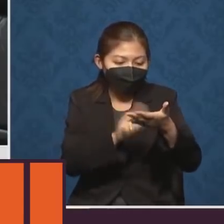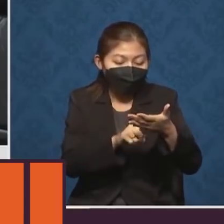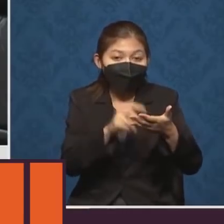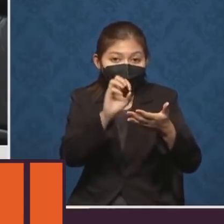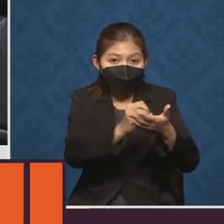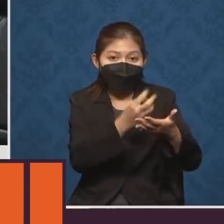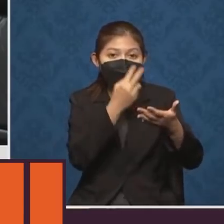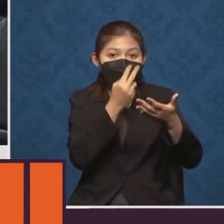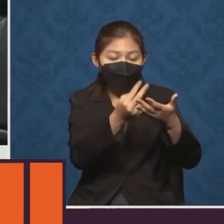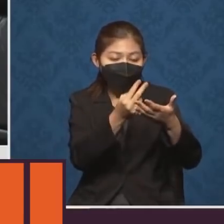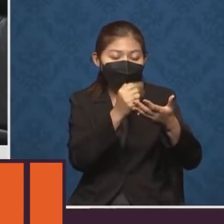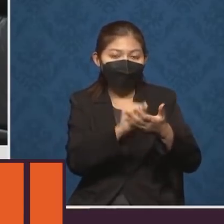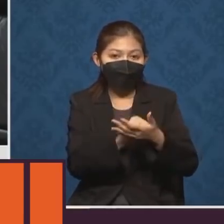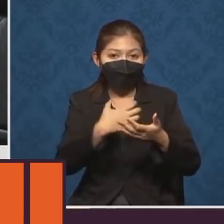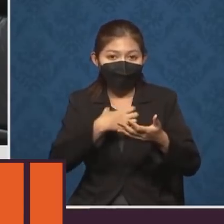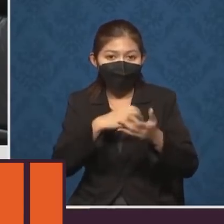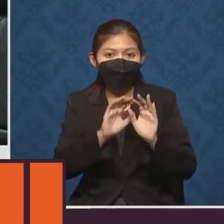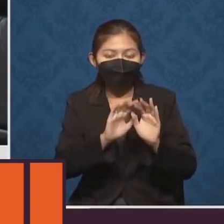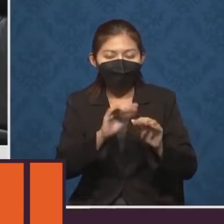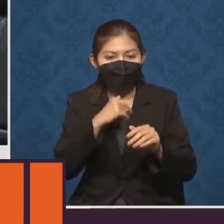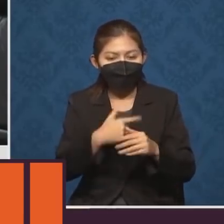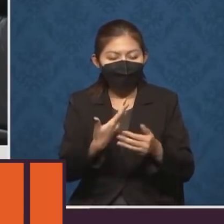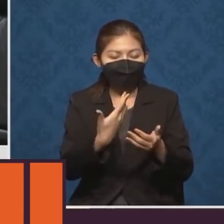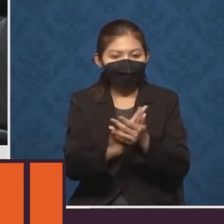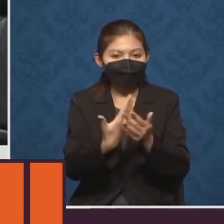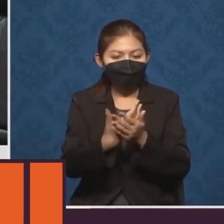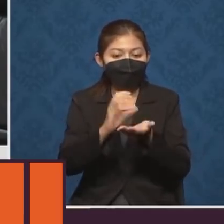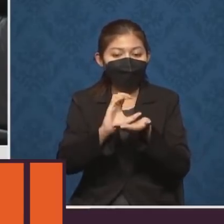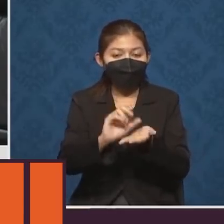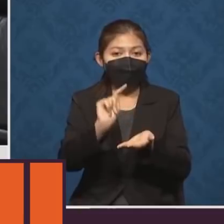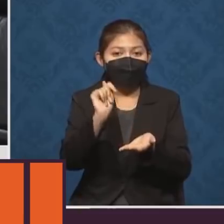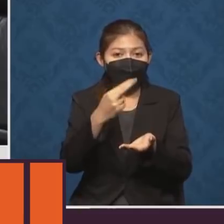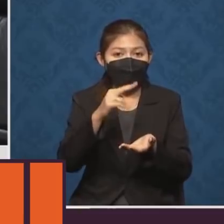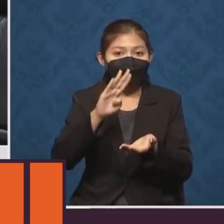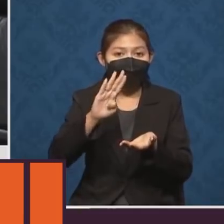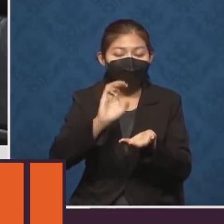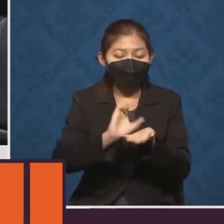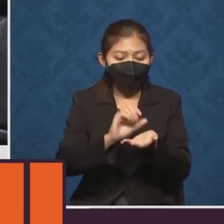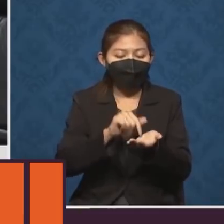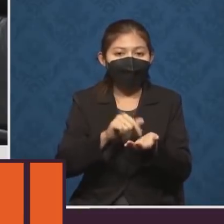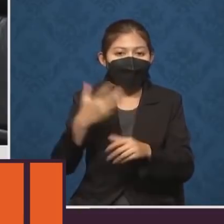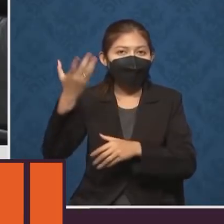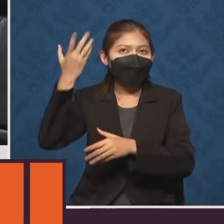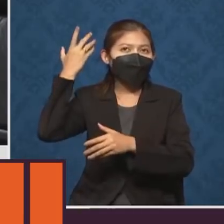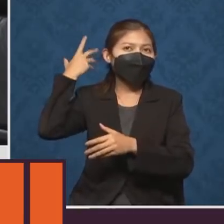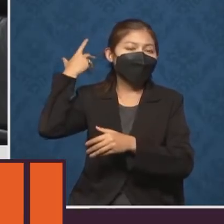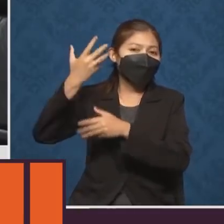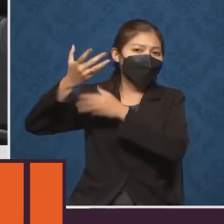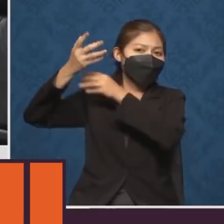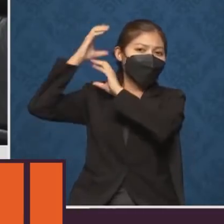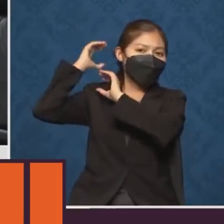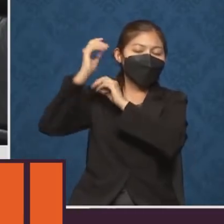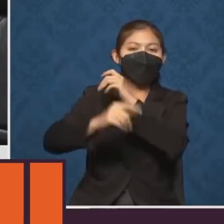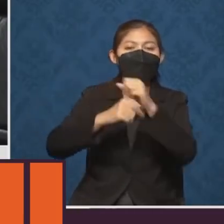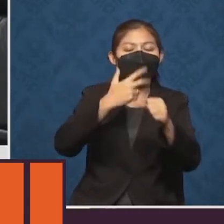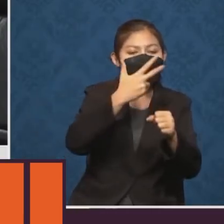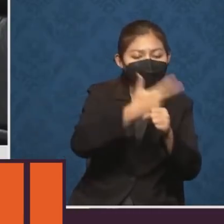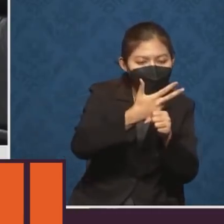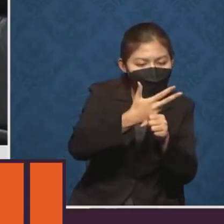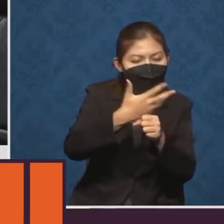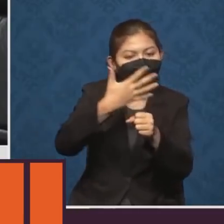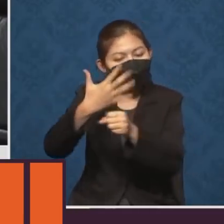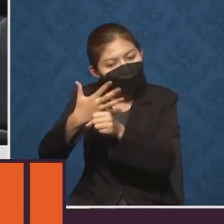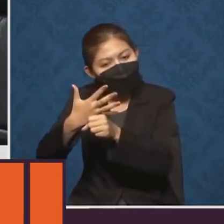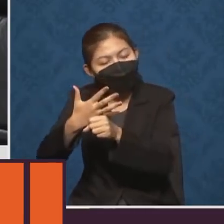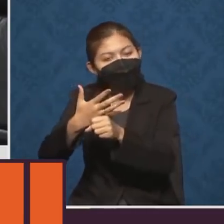อยากจะให้มีงบการเงินย้อนหลังนะครับที่จากน้อยสัก 3ปีหรือ 5ปีๆรวมทั้งดี